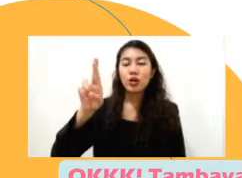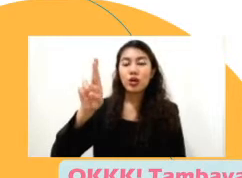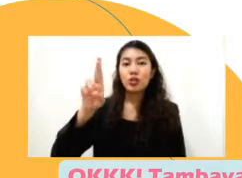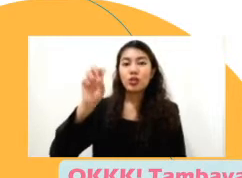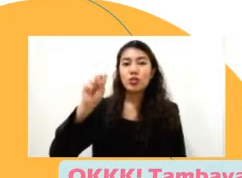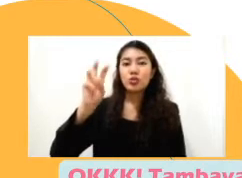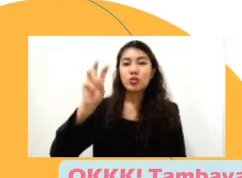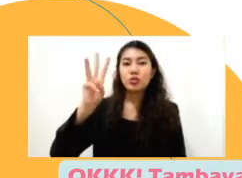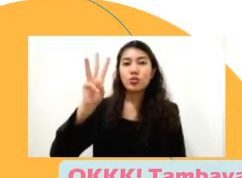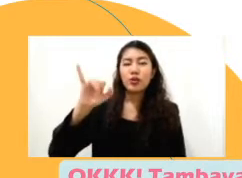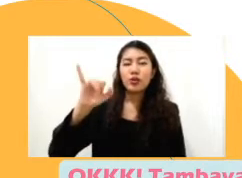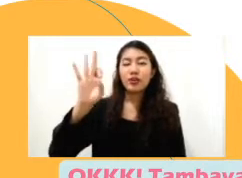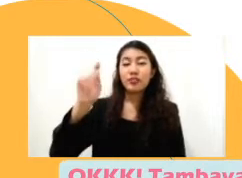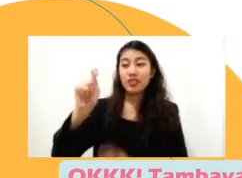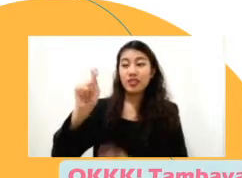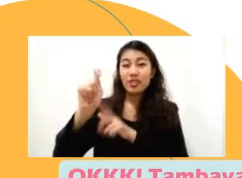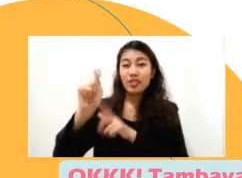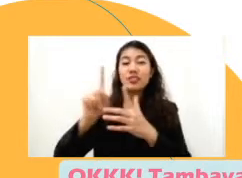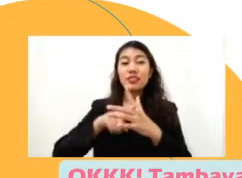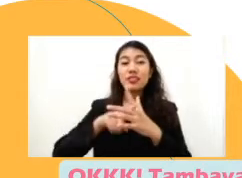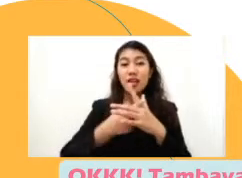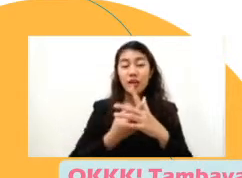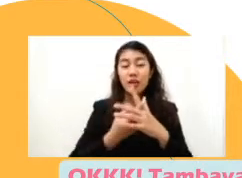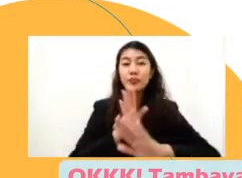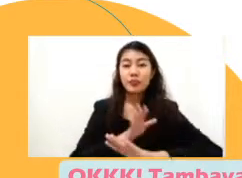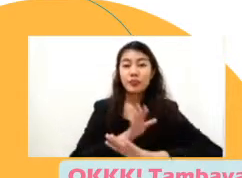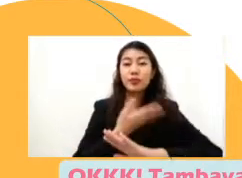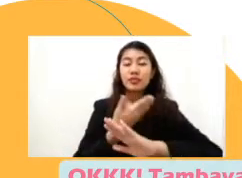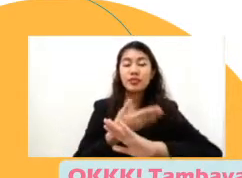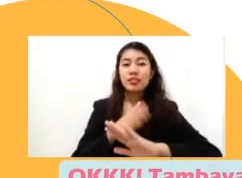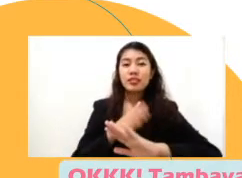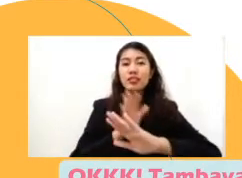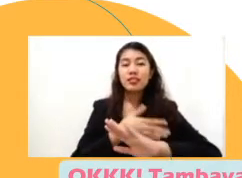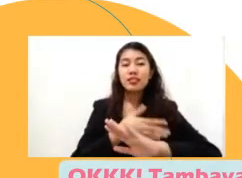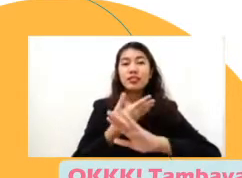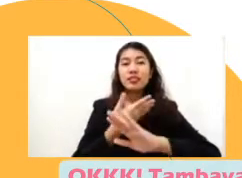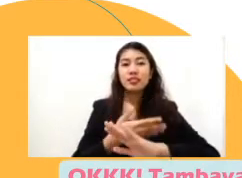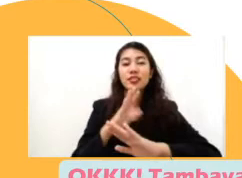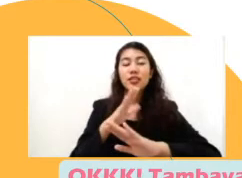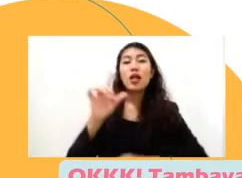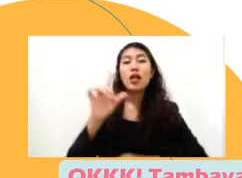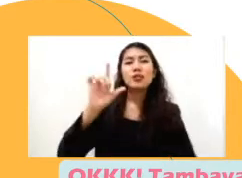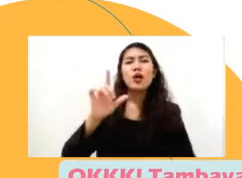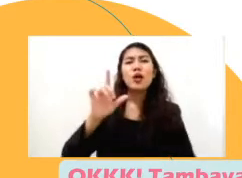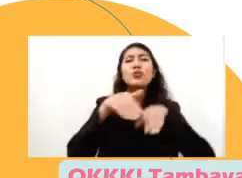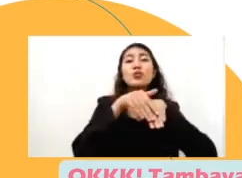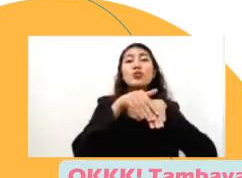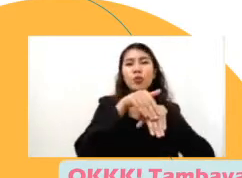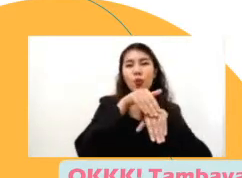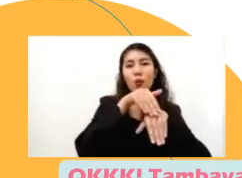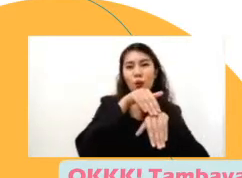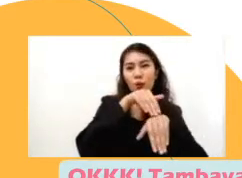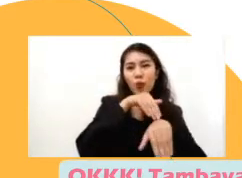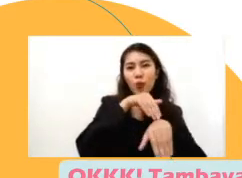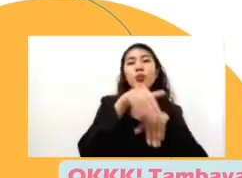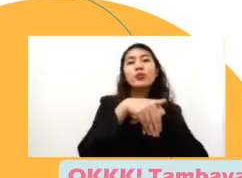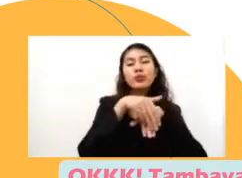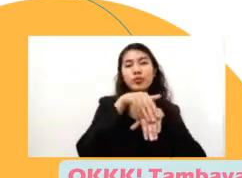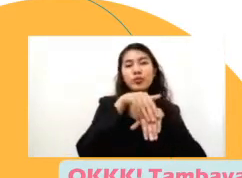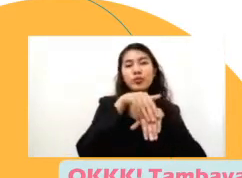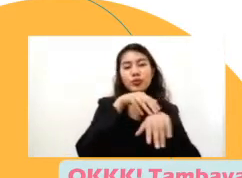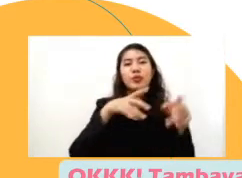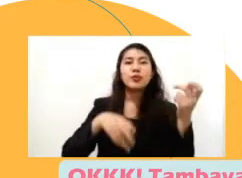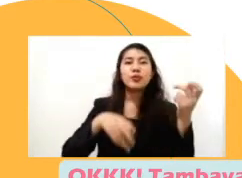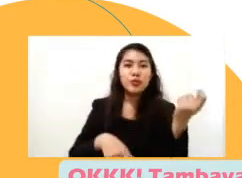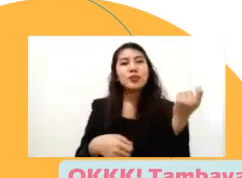di ba kung mapapansin nyo yung music, kung alam nyo yung kanta, di ba yung parang mababa lang, malumanay lang yung umpisa, tan-tan-tan-tan-tan-tan,